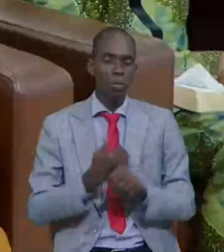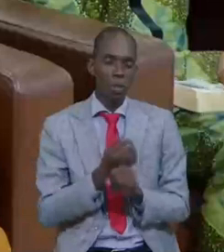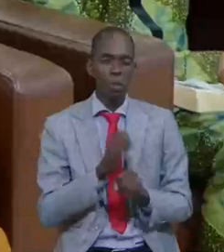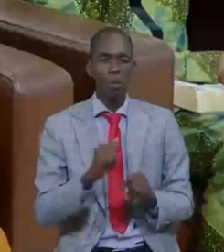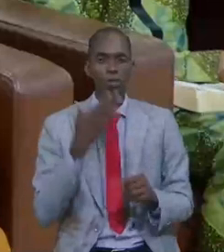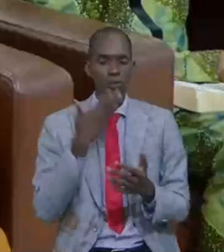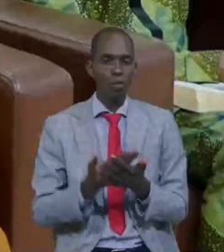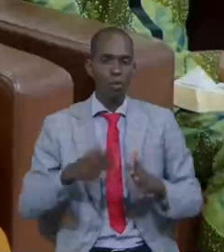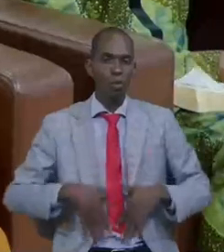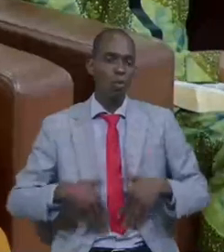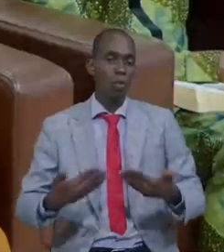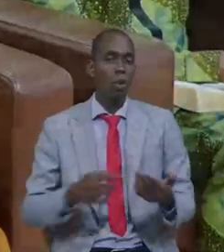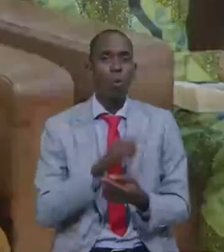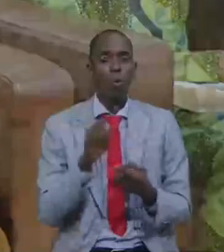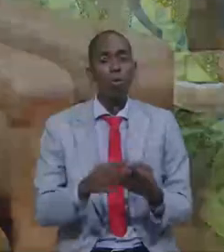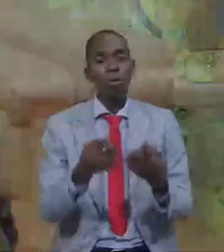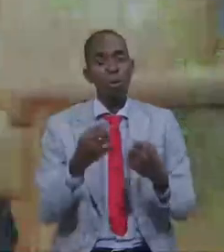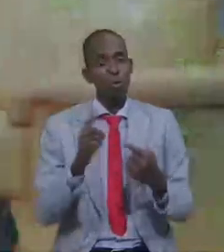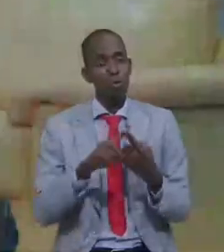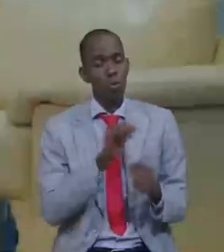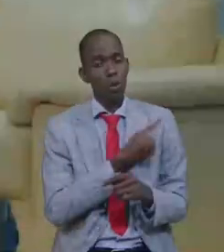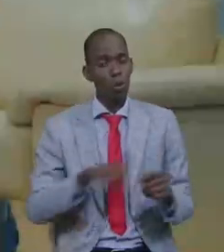Et quand tu viens au Seigneur, tu dis, j'ai péché.